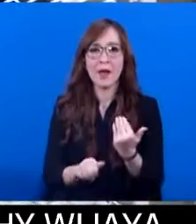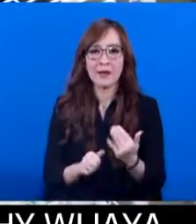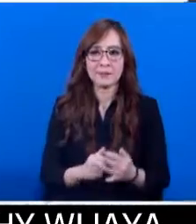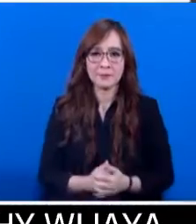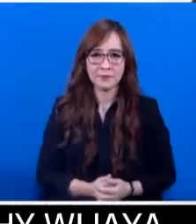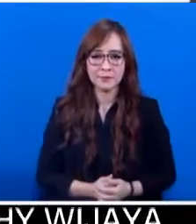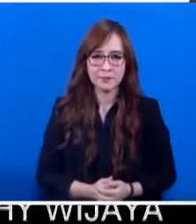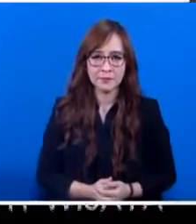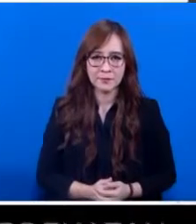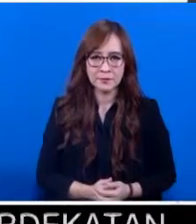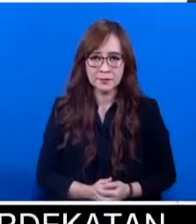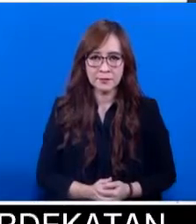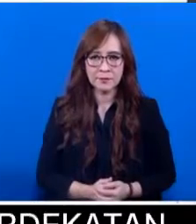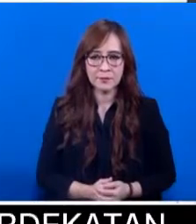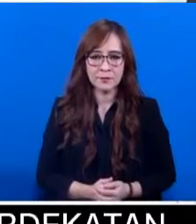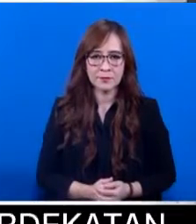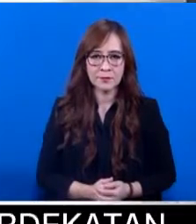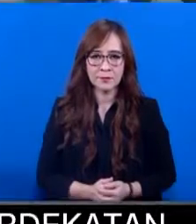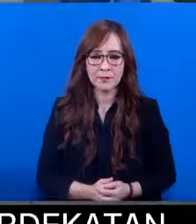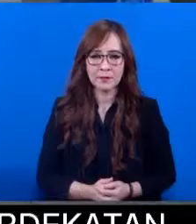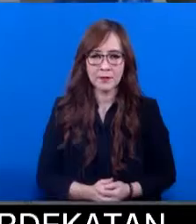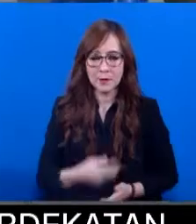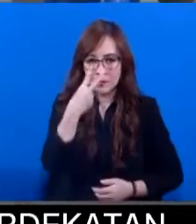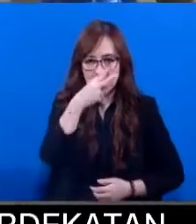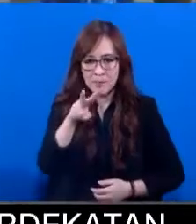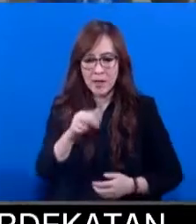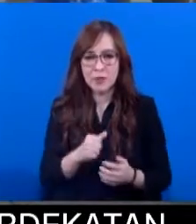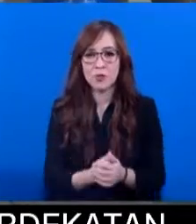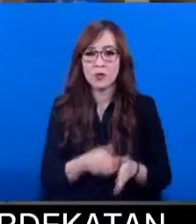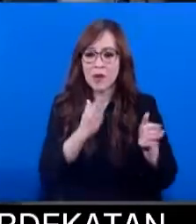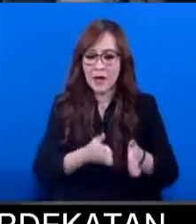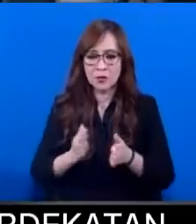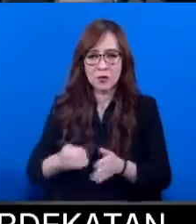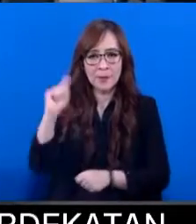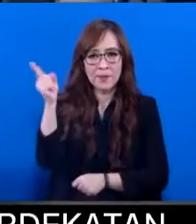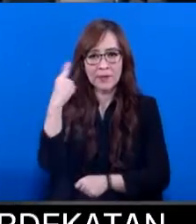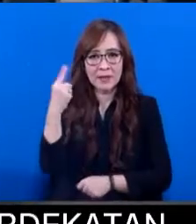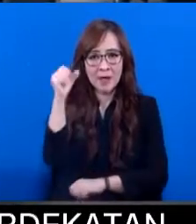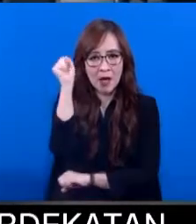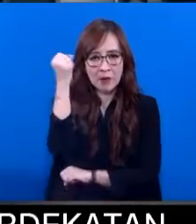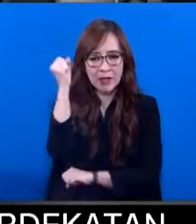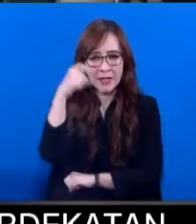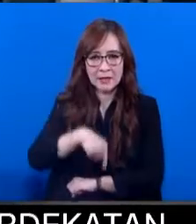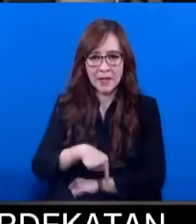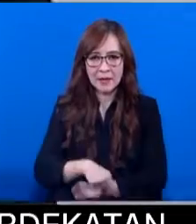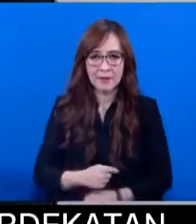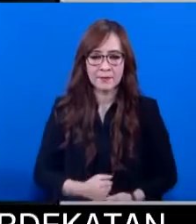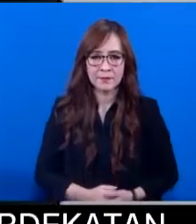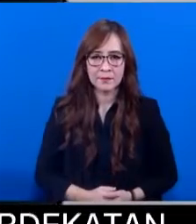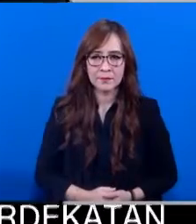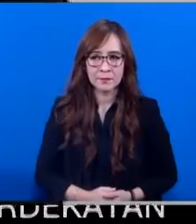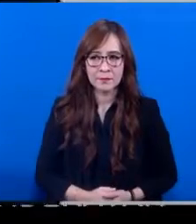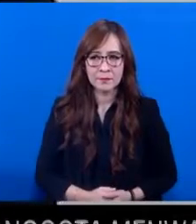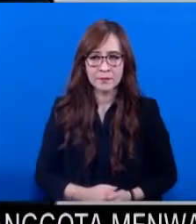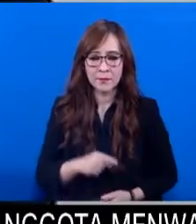mematuhi kebijakan baru di tanah air, sekaligus memantau situasi dan regulasi pemerintah Afrika Selatan.